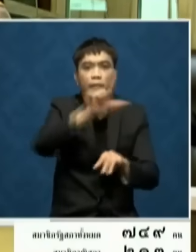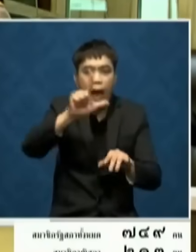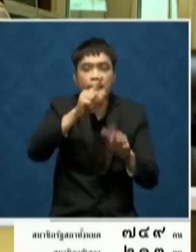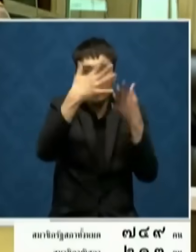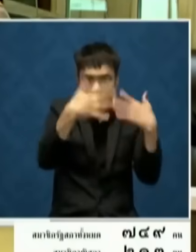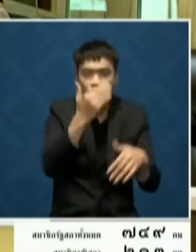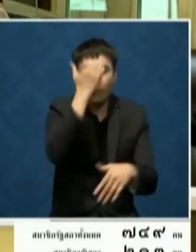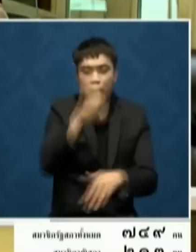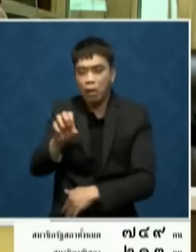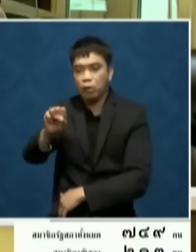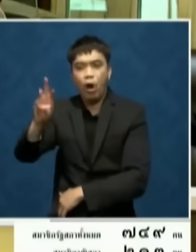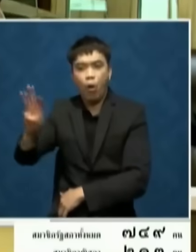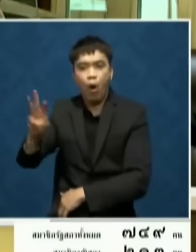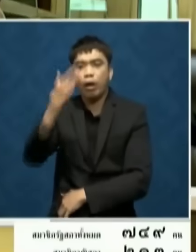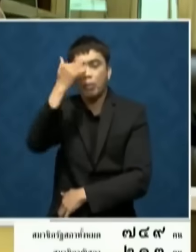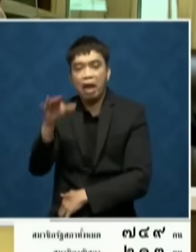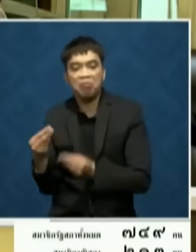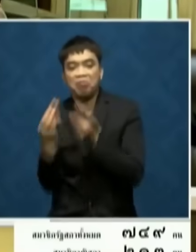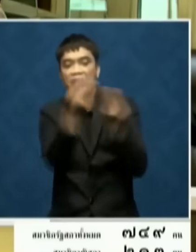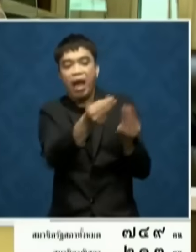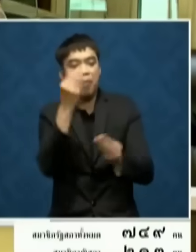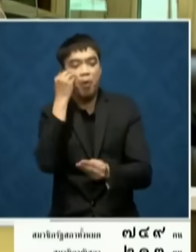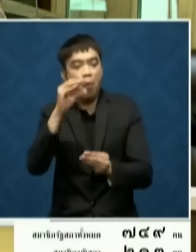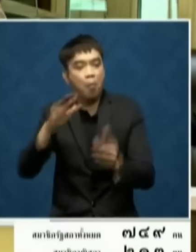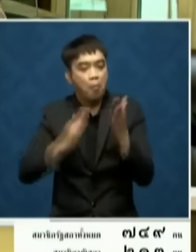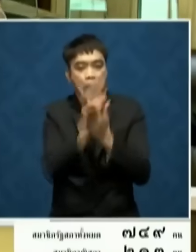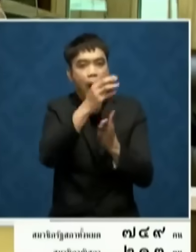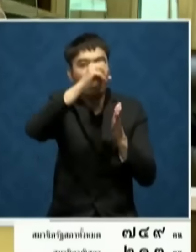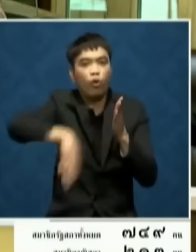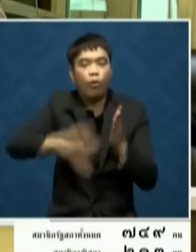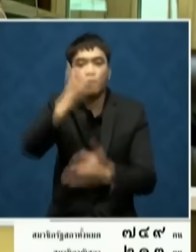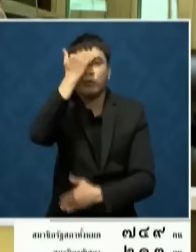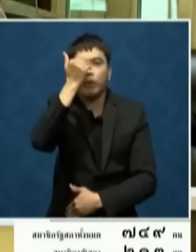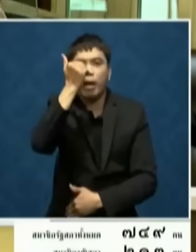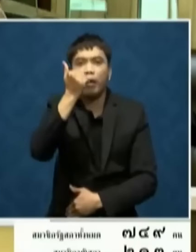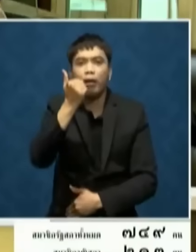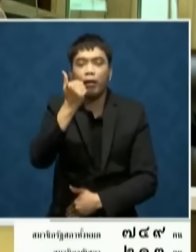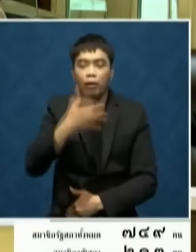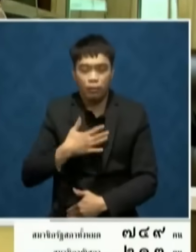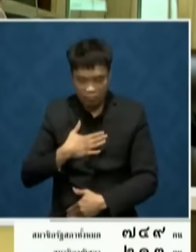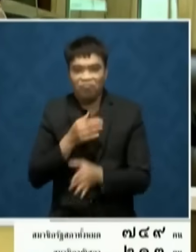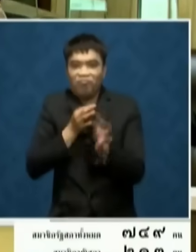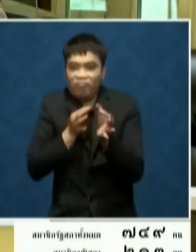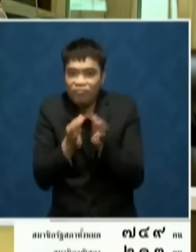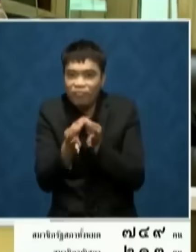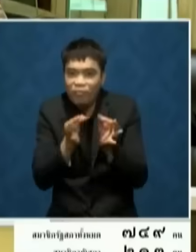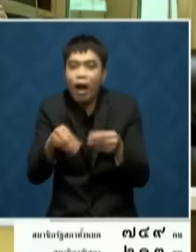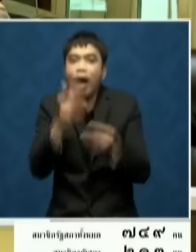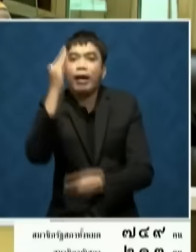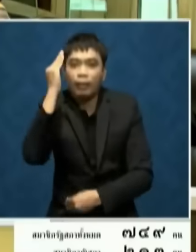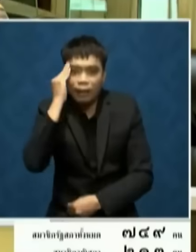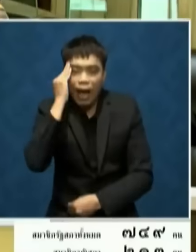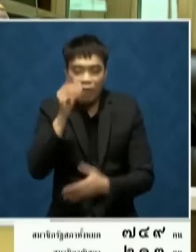แต่ที่เราอยู่เพราะเราต้องการปกป้องบ้านเมืองเราเห็นสถานการณ์นอกสภามีการทำผิดต่อกฎหมายที่ผ่านม